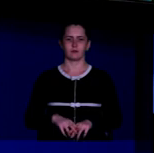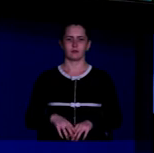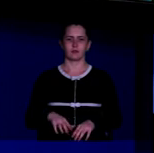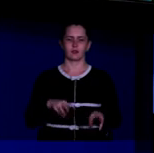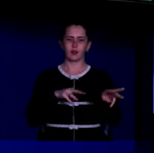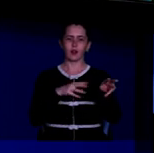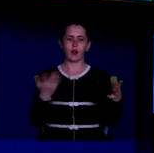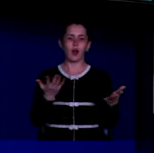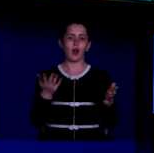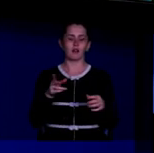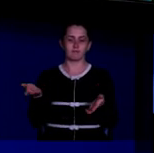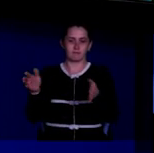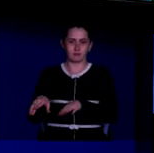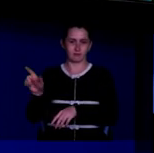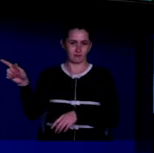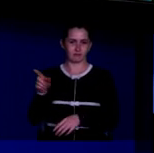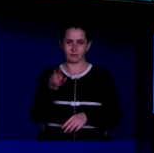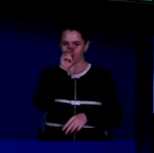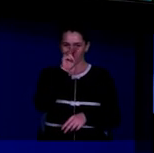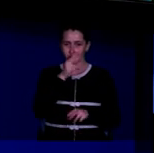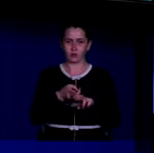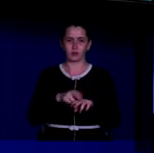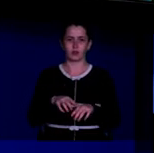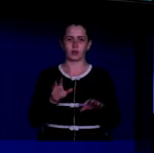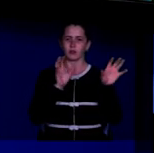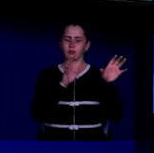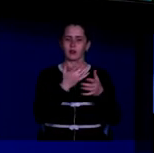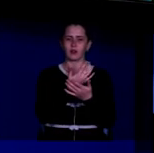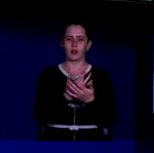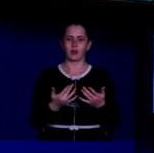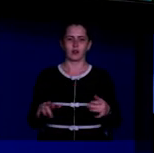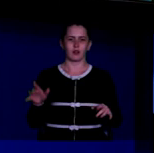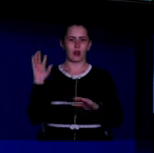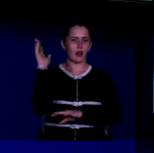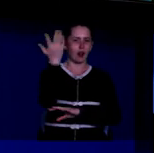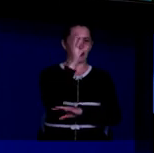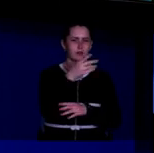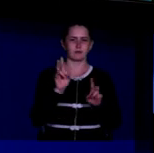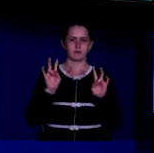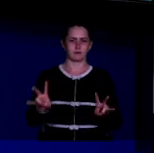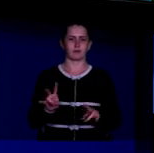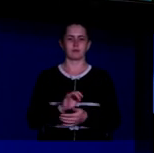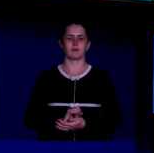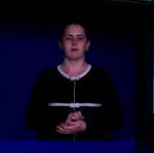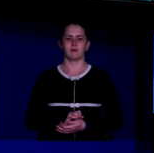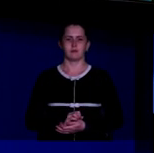Река, на которой осталась серая шейка, весело катилась в горах, покрытых густым лесом.